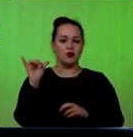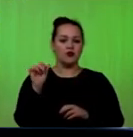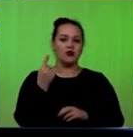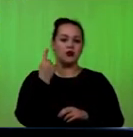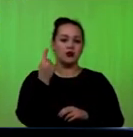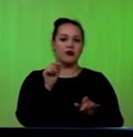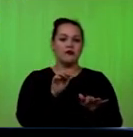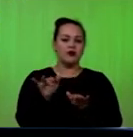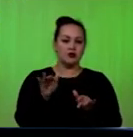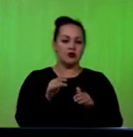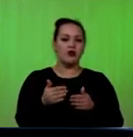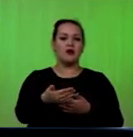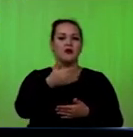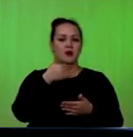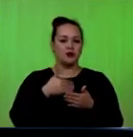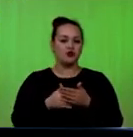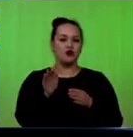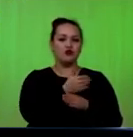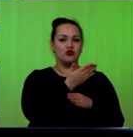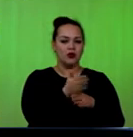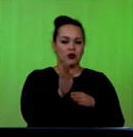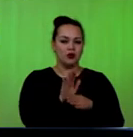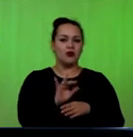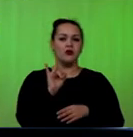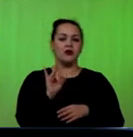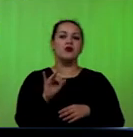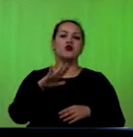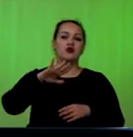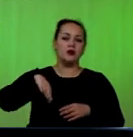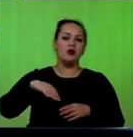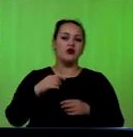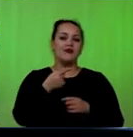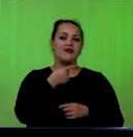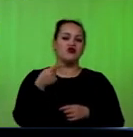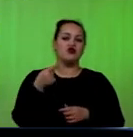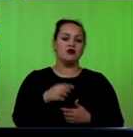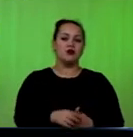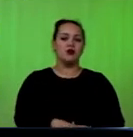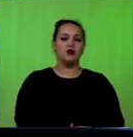за ним последует деление и лишь только потом вычитание